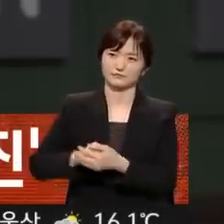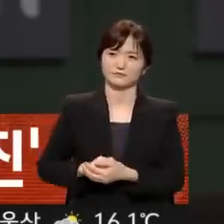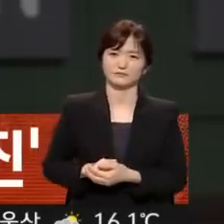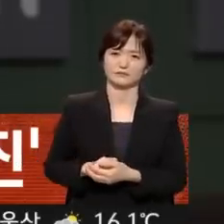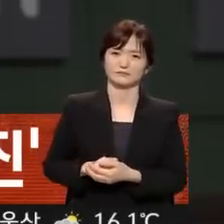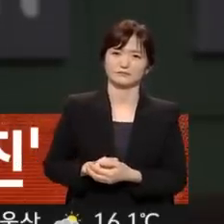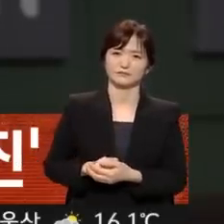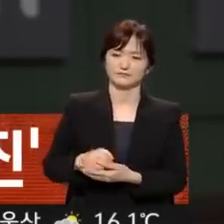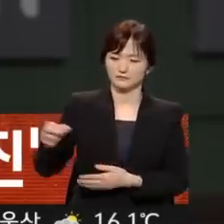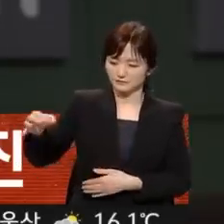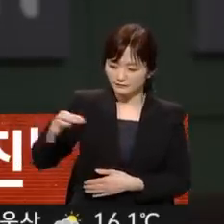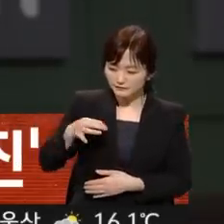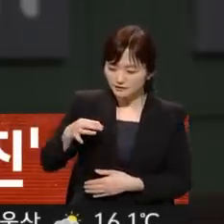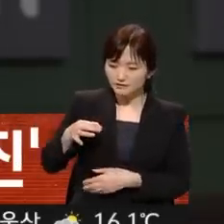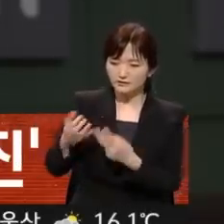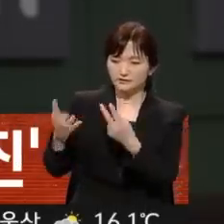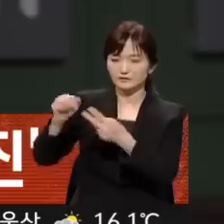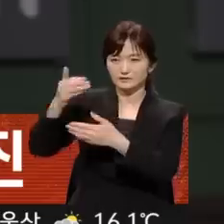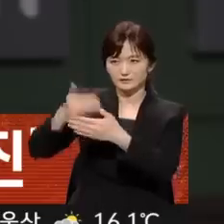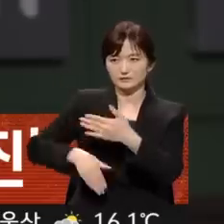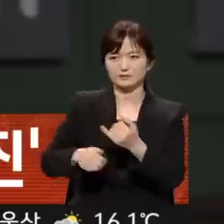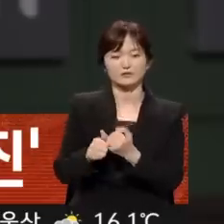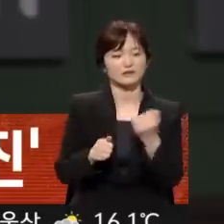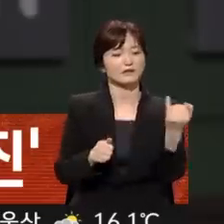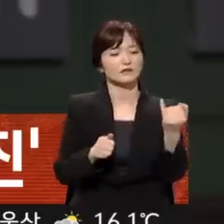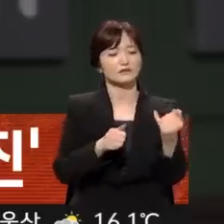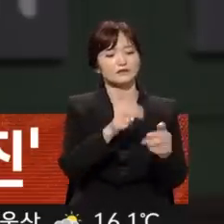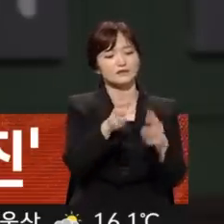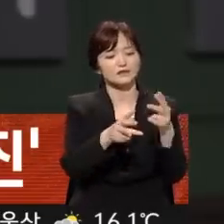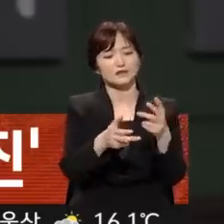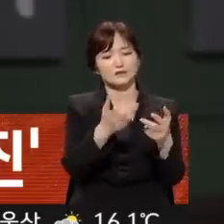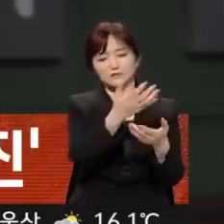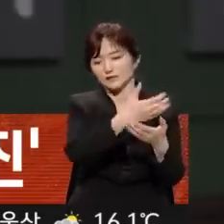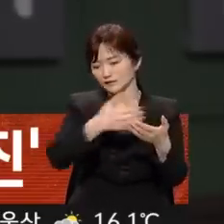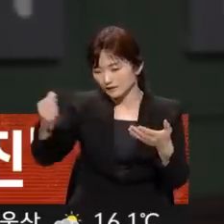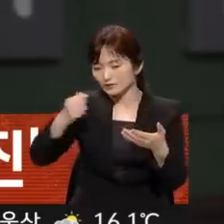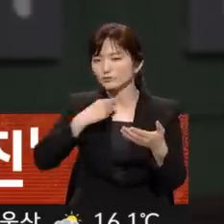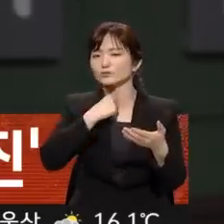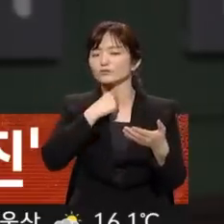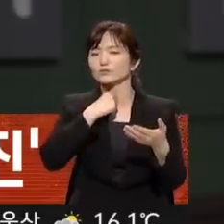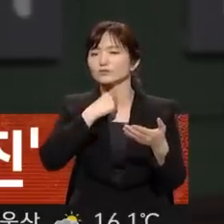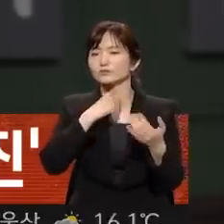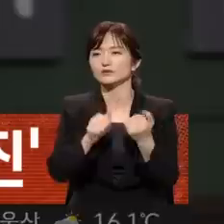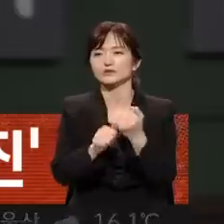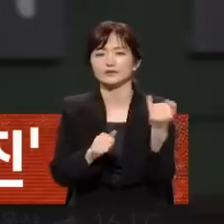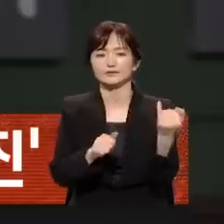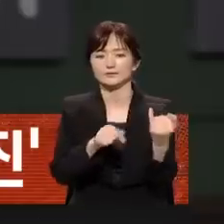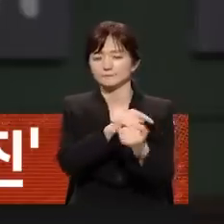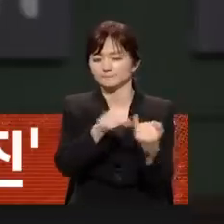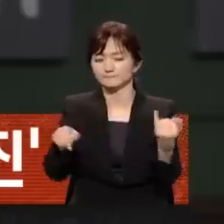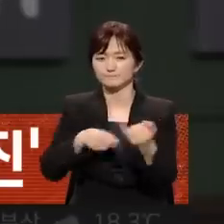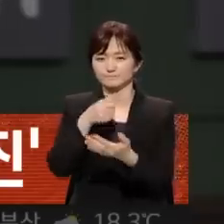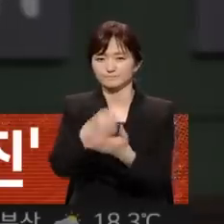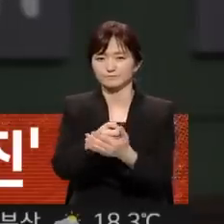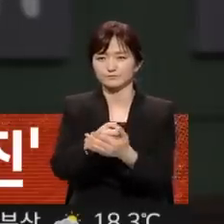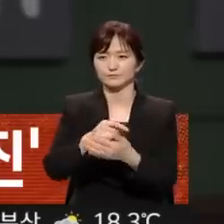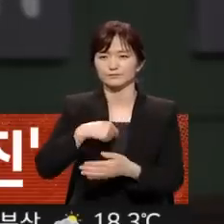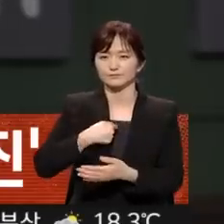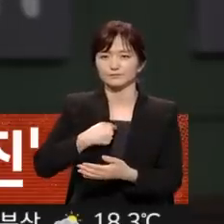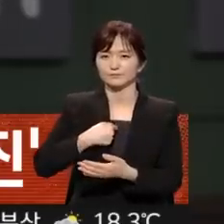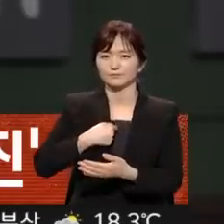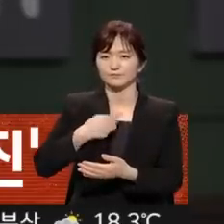남으니까요. 그냥 아내가 키워둔 이 사업을 그냥 가져오고 싶어진 겁니다. 아이고. 그러면서 이 아내 살해를 결심을 했고요. 자신이